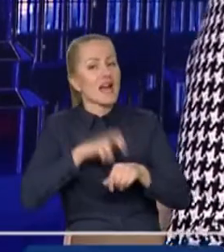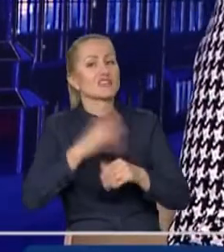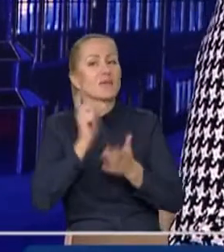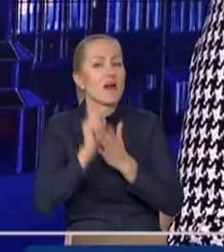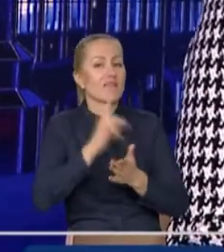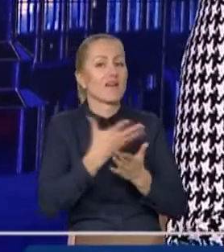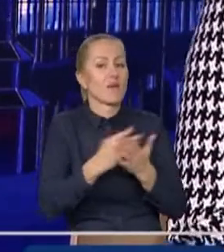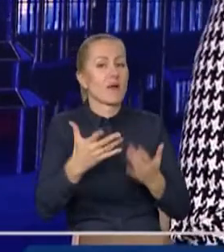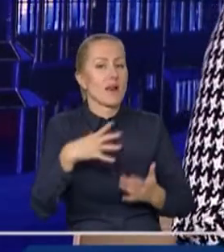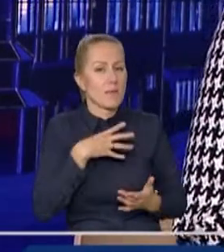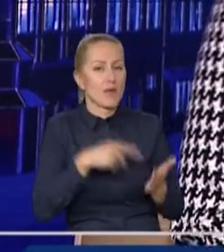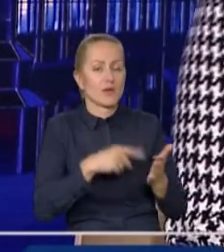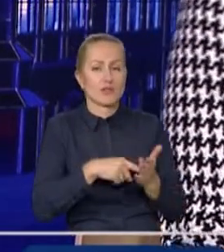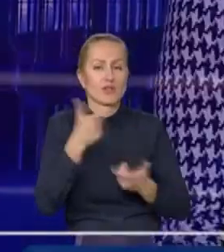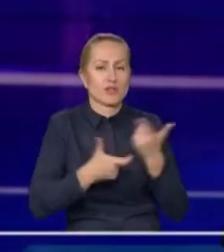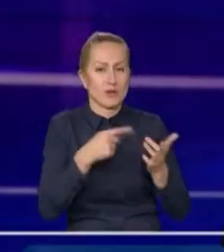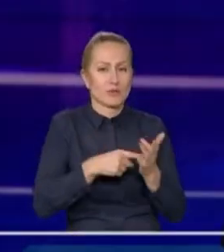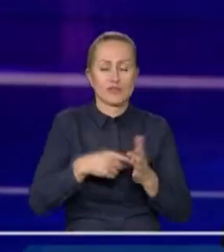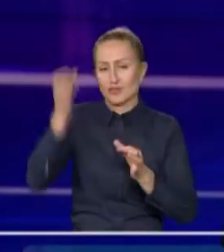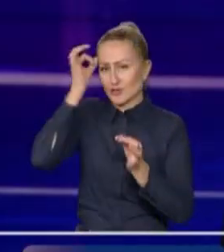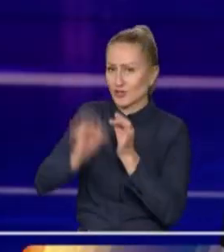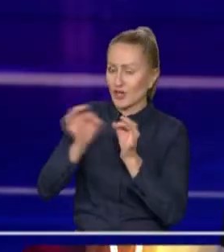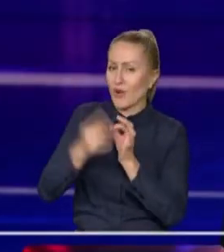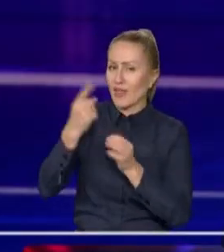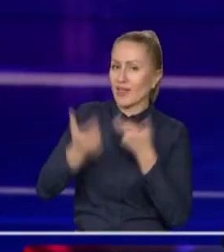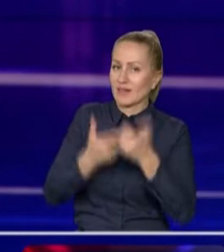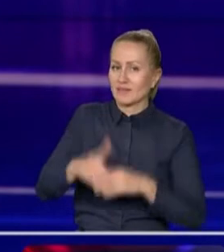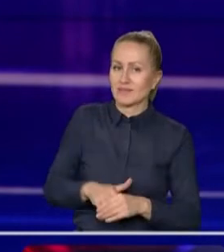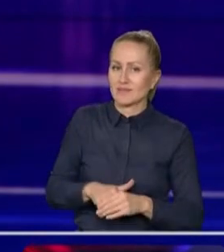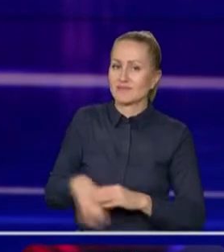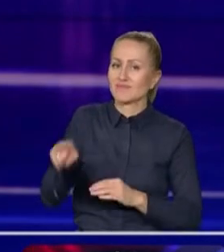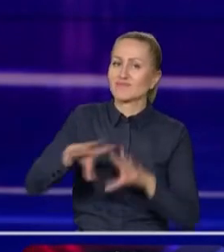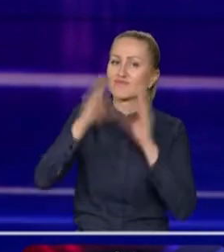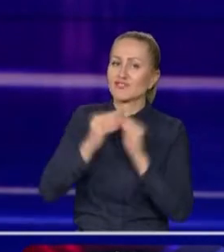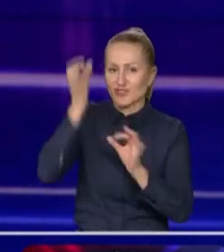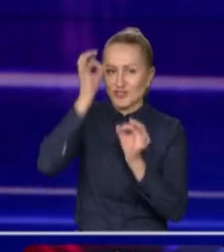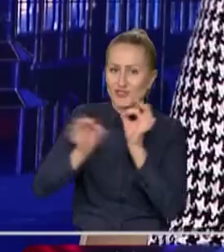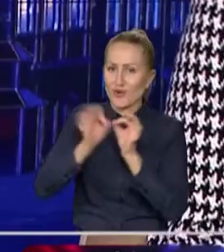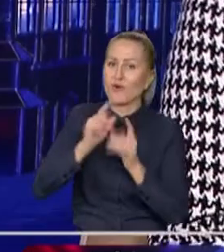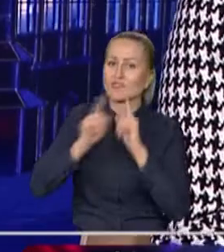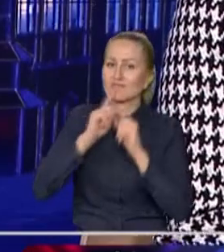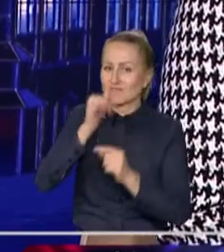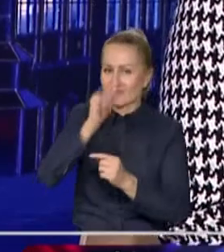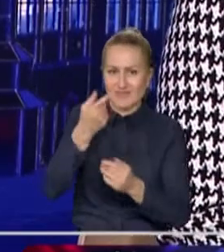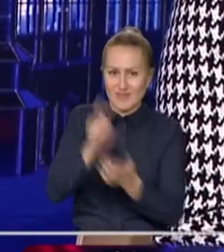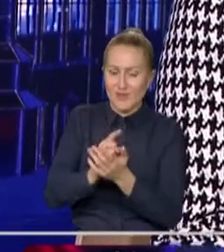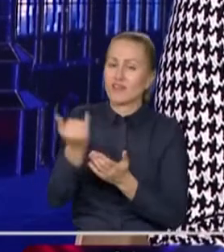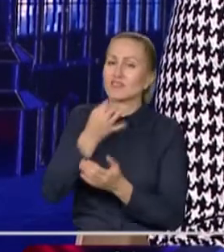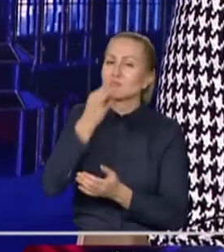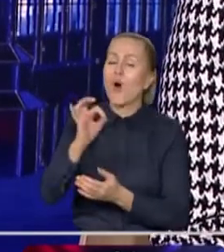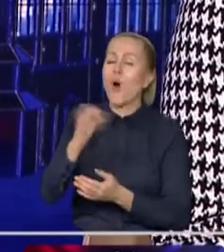Dobrze, szanowni państwo, o szczegółach. Jedno zdanie o tej. O wszystkich szczegółach nie porozmawiamy. Zapytam jeszcze o